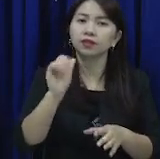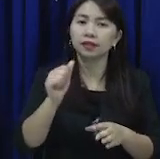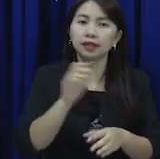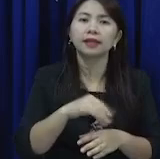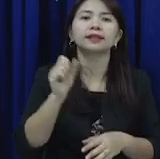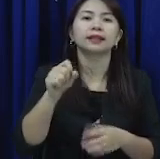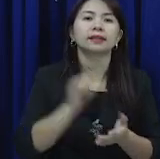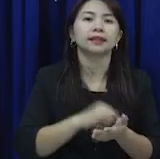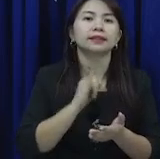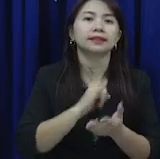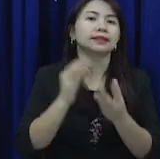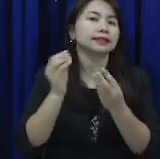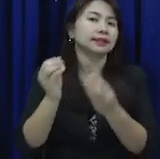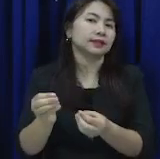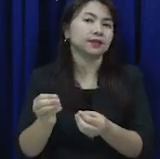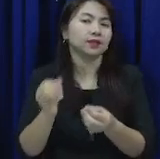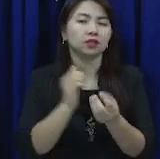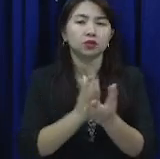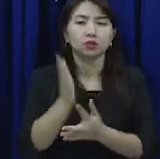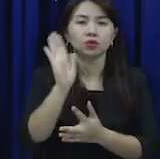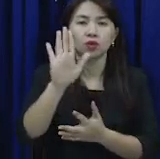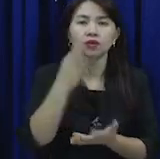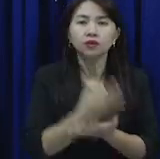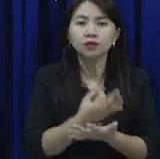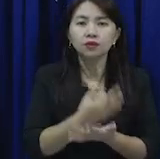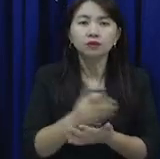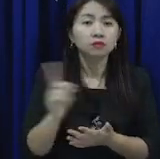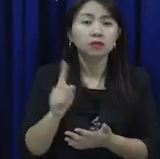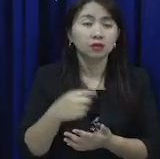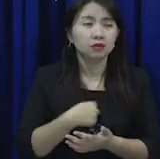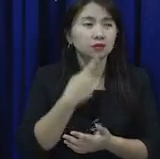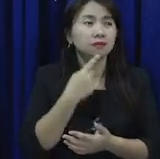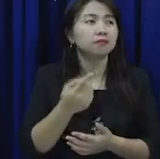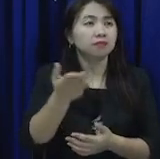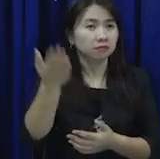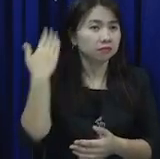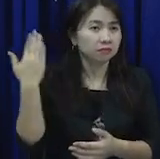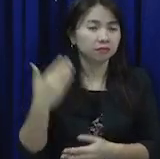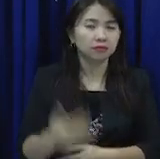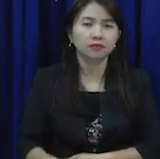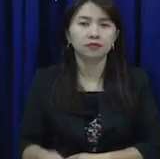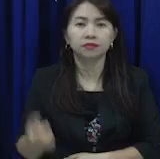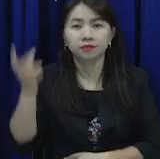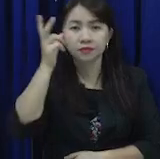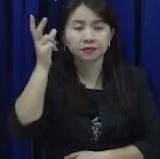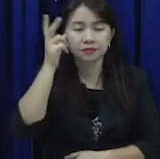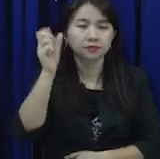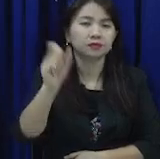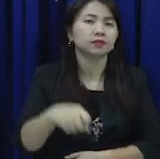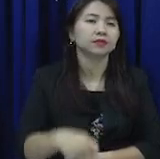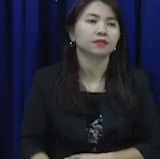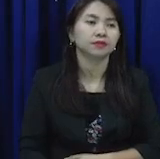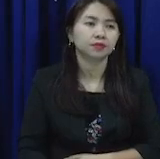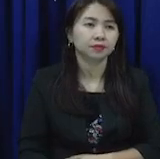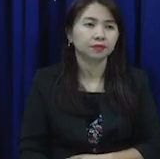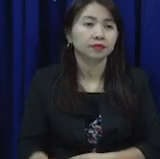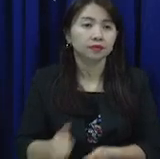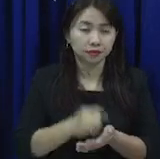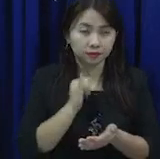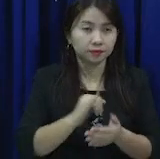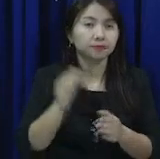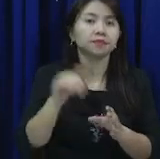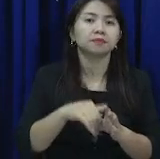giving Through Your financial Yeah Pero ano sabi ko nga po sa inyo Kanina ang Diablo wa is yan that is in the